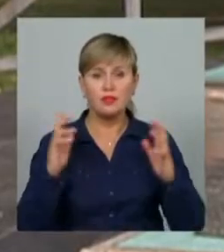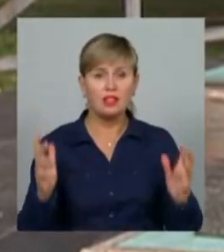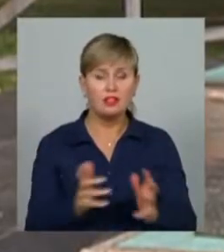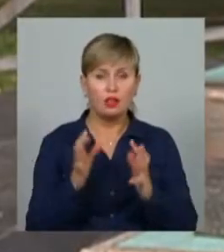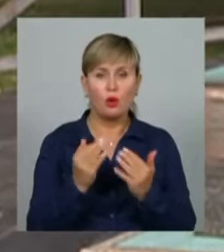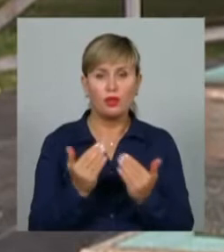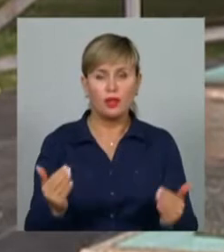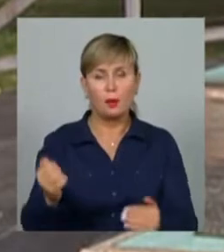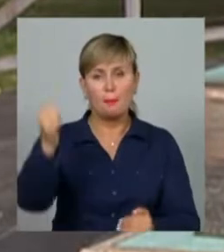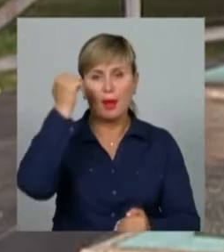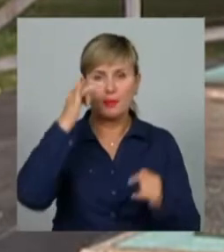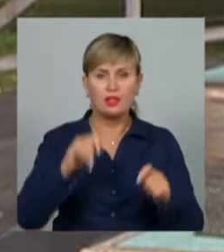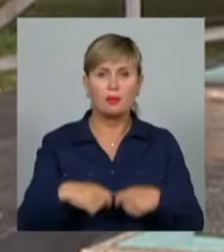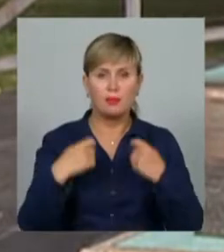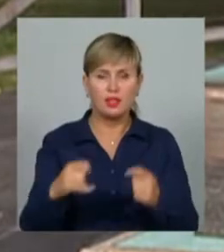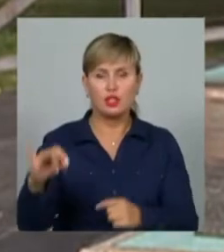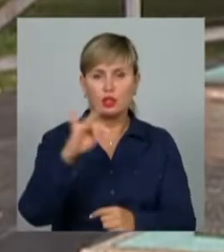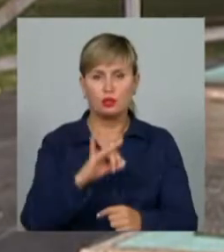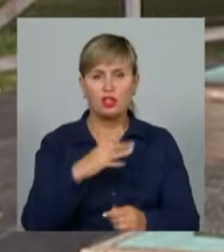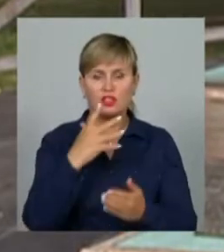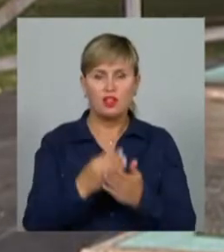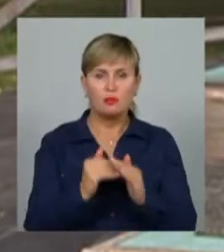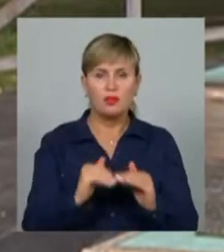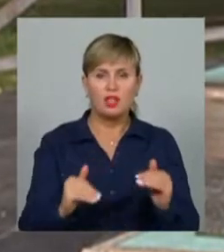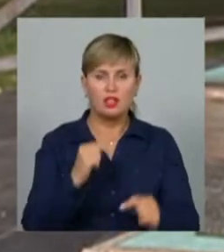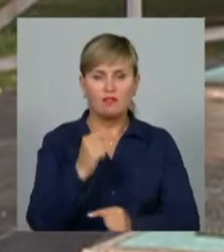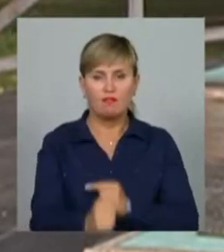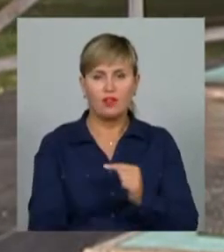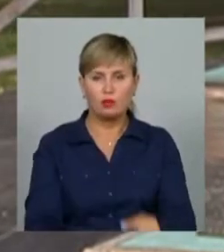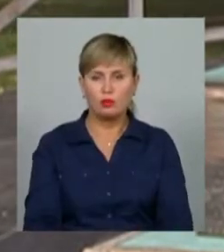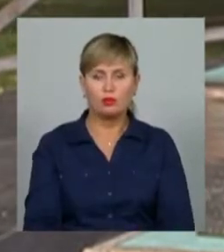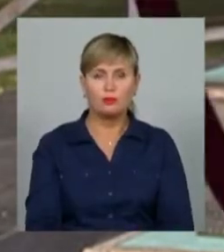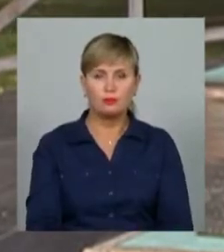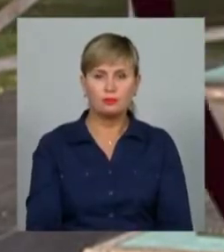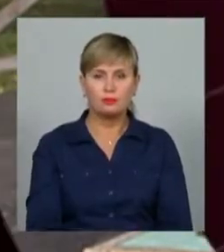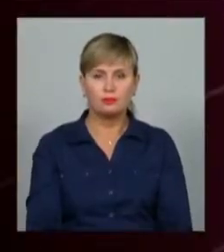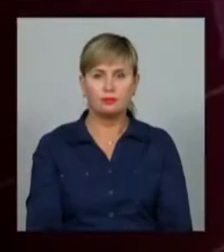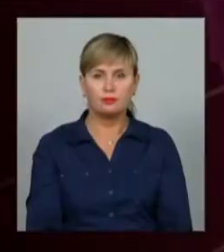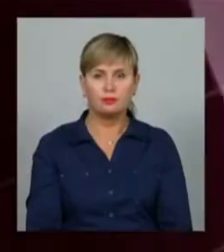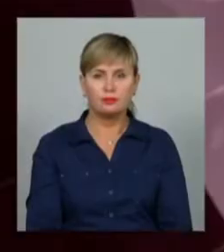них память и передать их истории своим детям, внукам и правнукам.